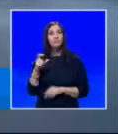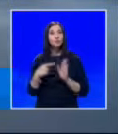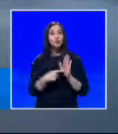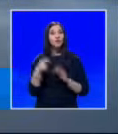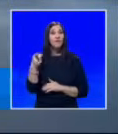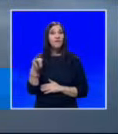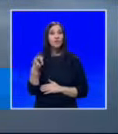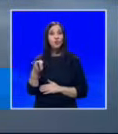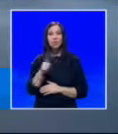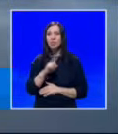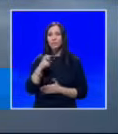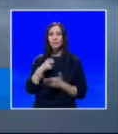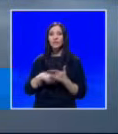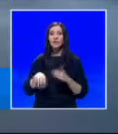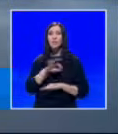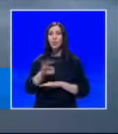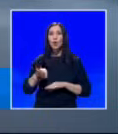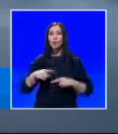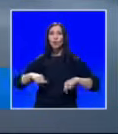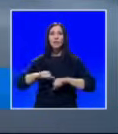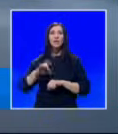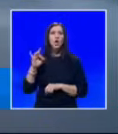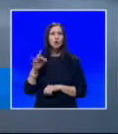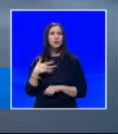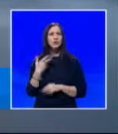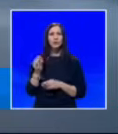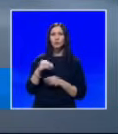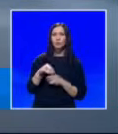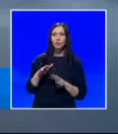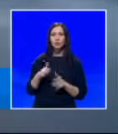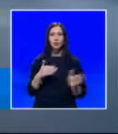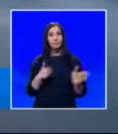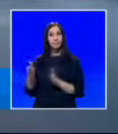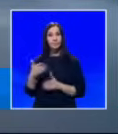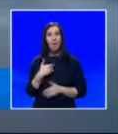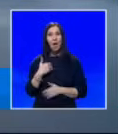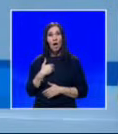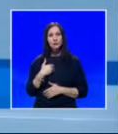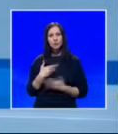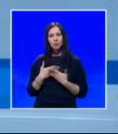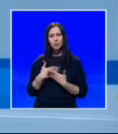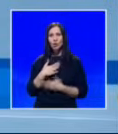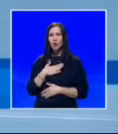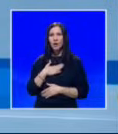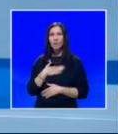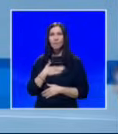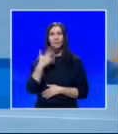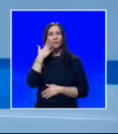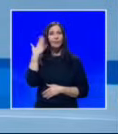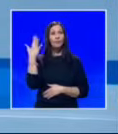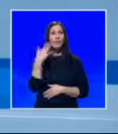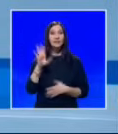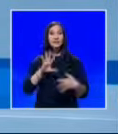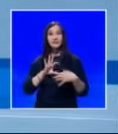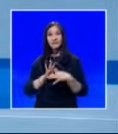посочен в този непотвърден проектокабинет. Ружа искаше да допълни нещо. Аз по-скоро имам теза,